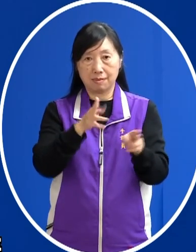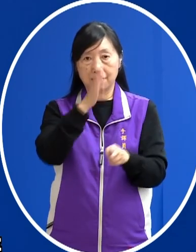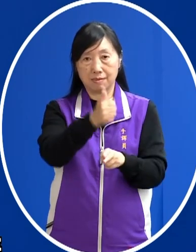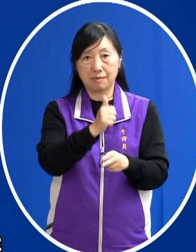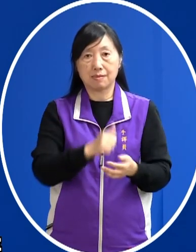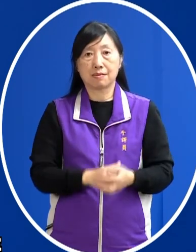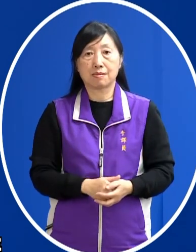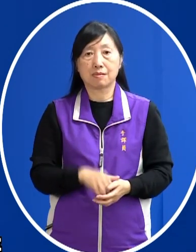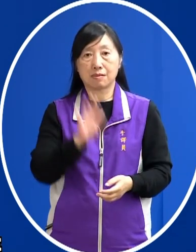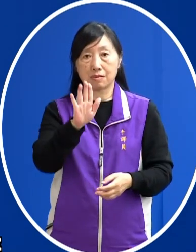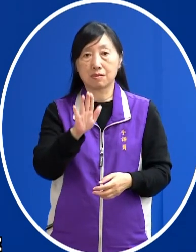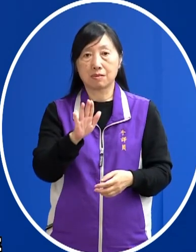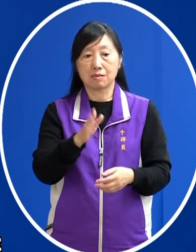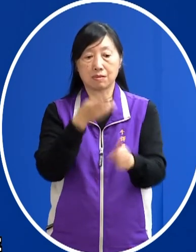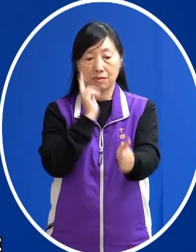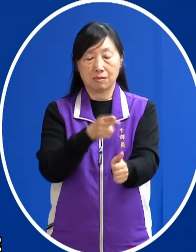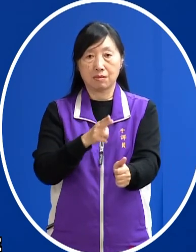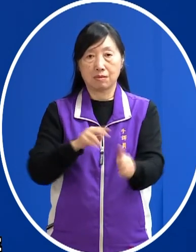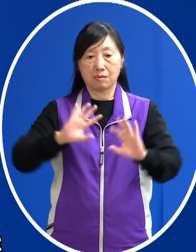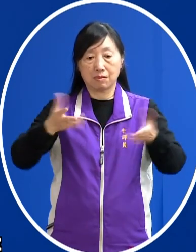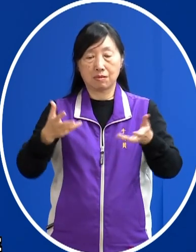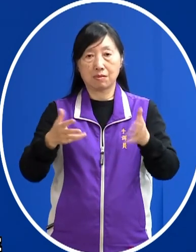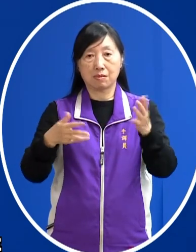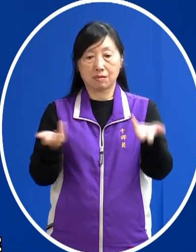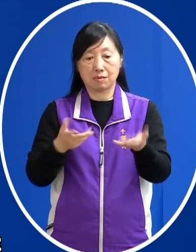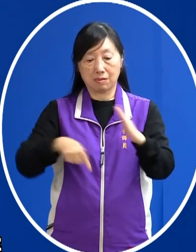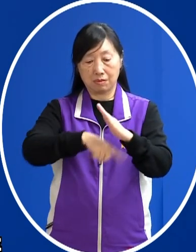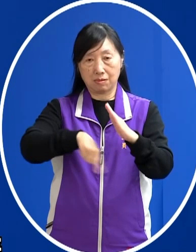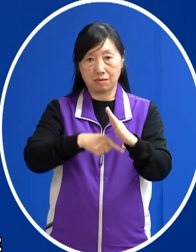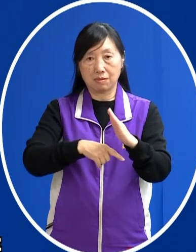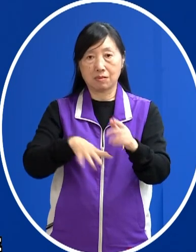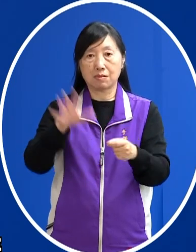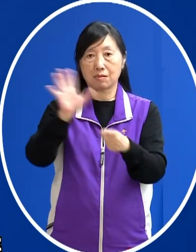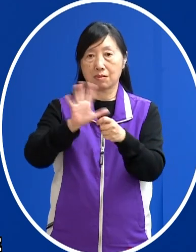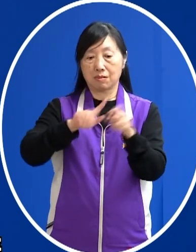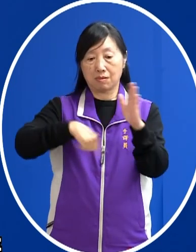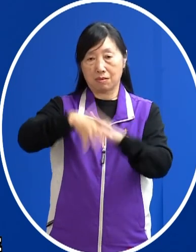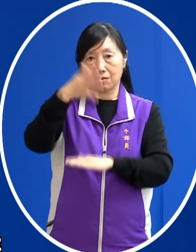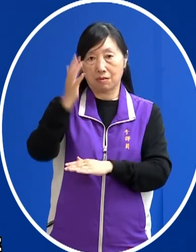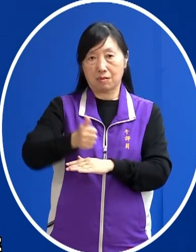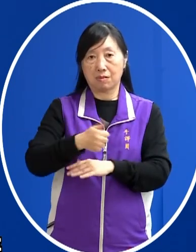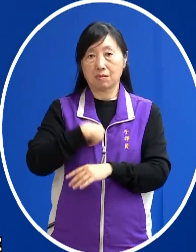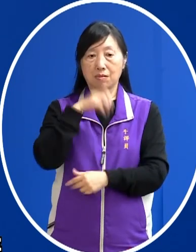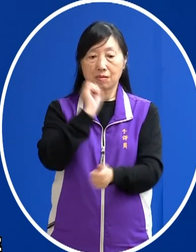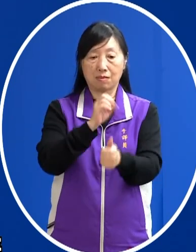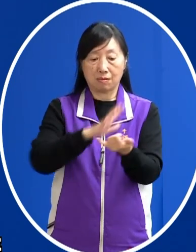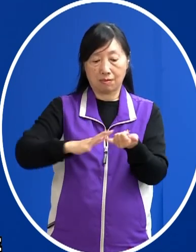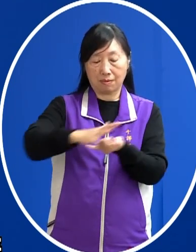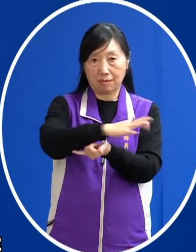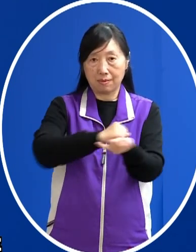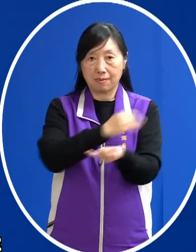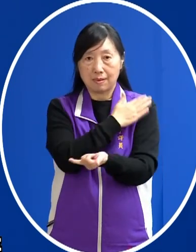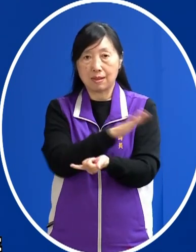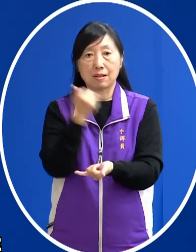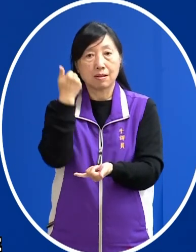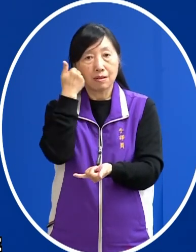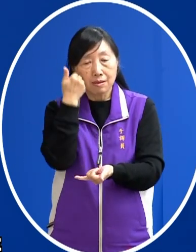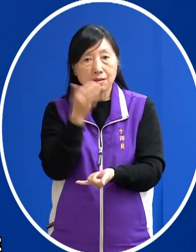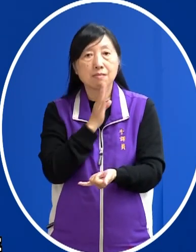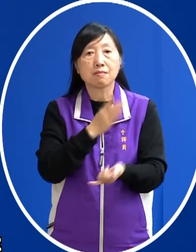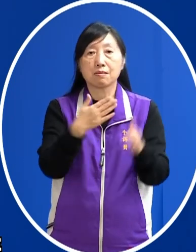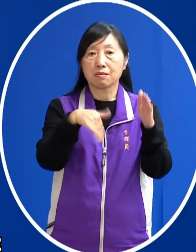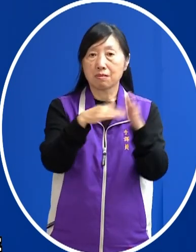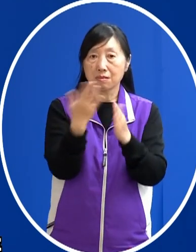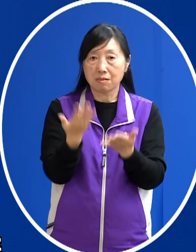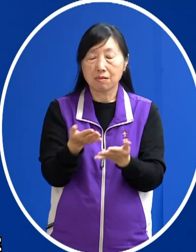官特别交代我们国医院的梁院长，因应国内各界，不管是学研，不管是产业，